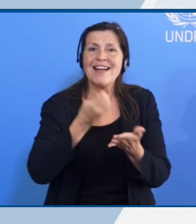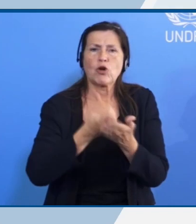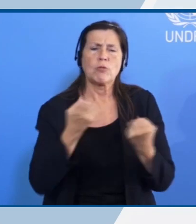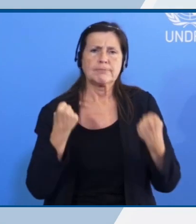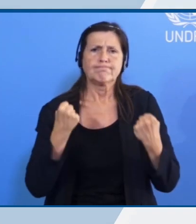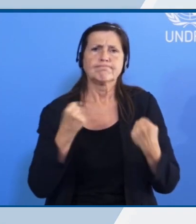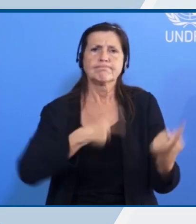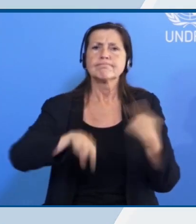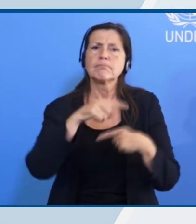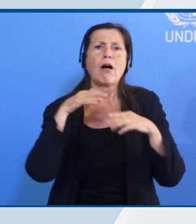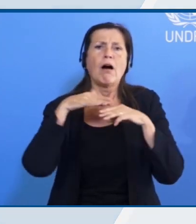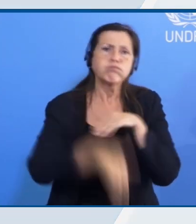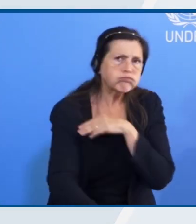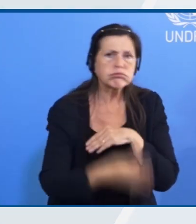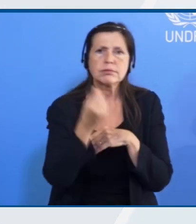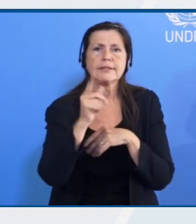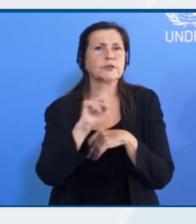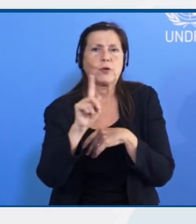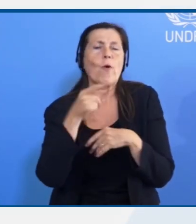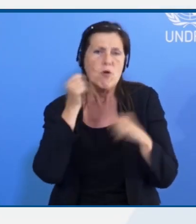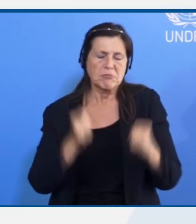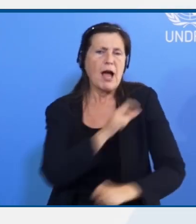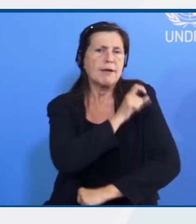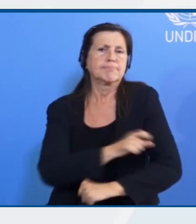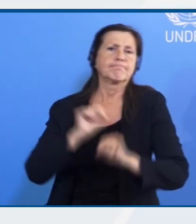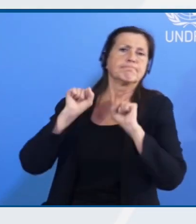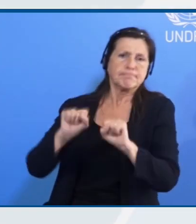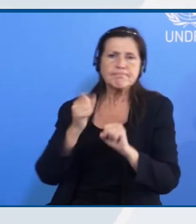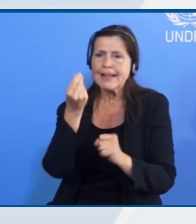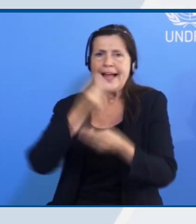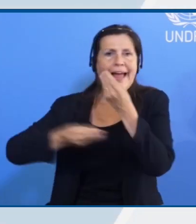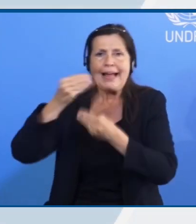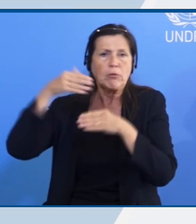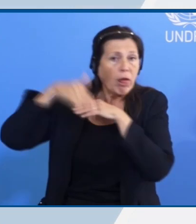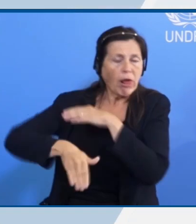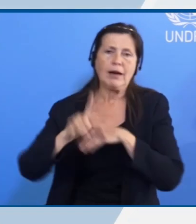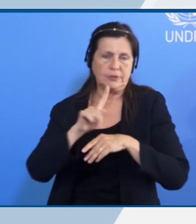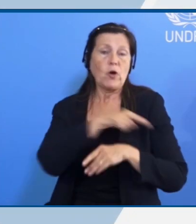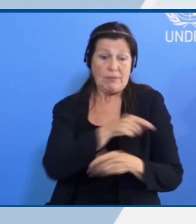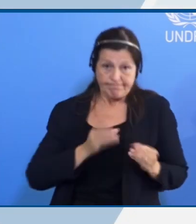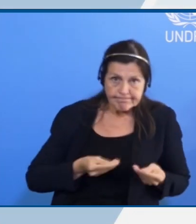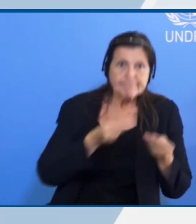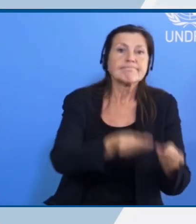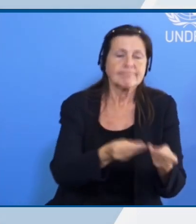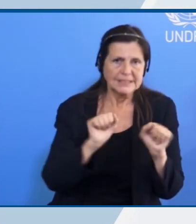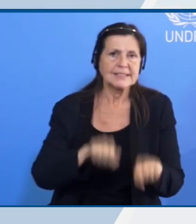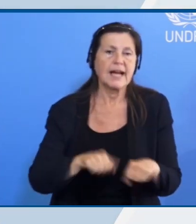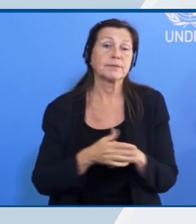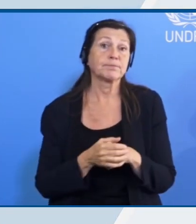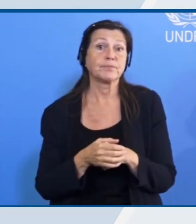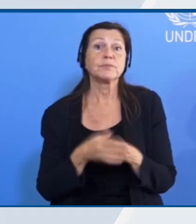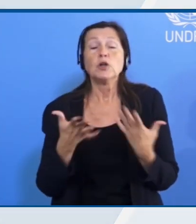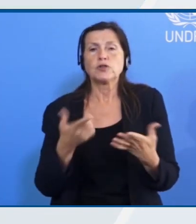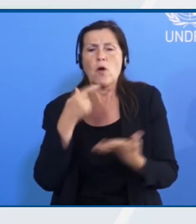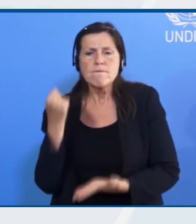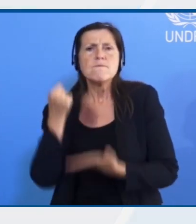sicurezza territoriale e climatica. Sono alla base delle politiche di resilienza territoriale che abbiamo delineato nei nostri